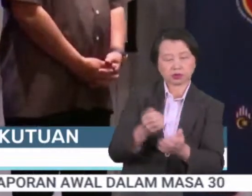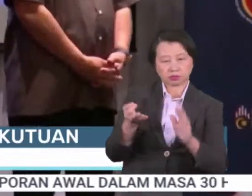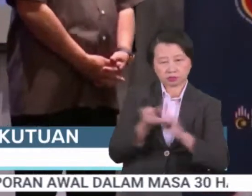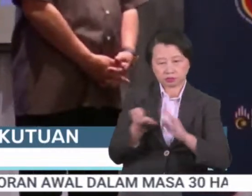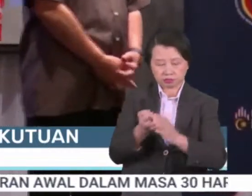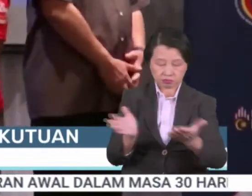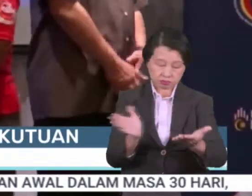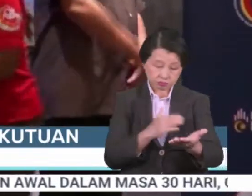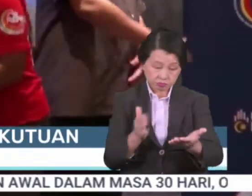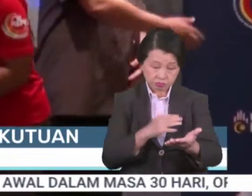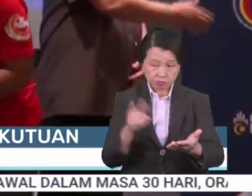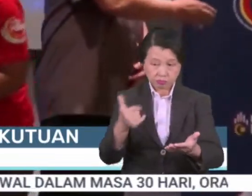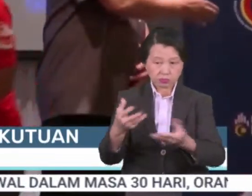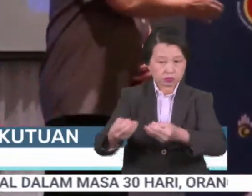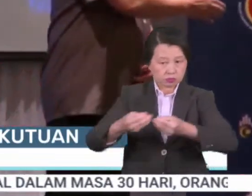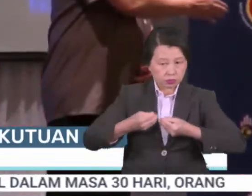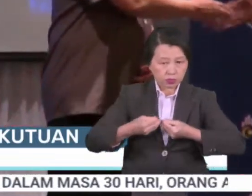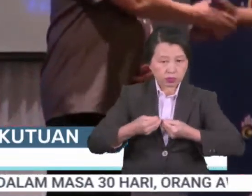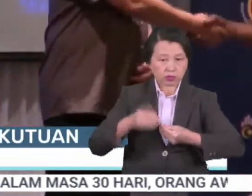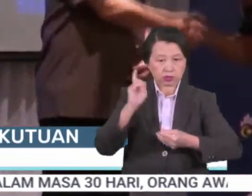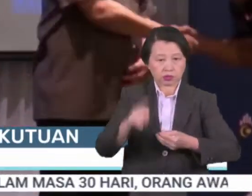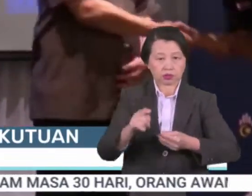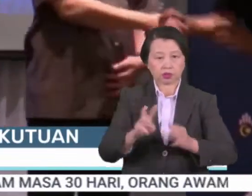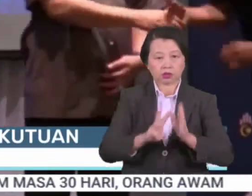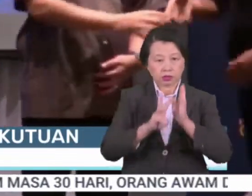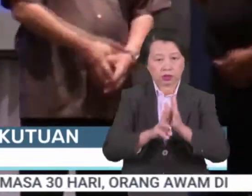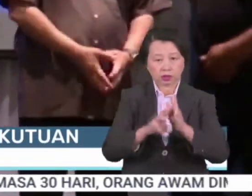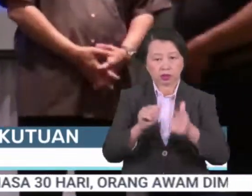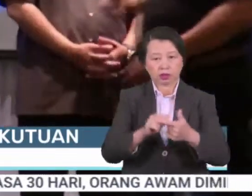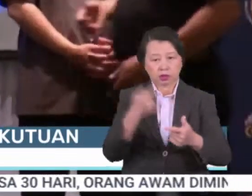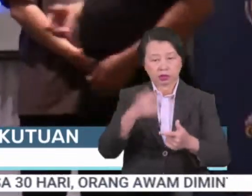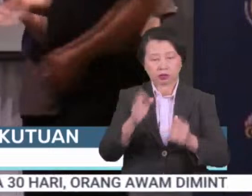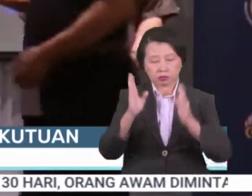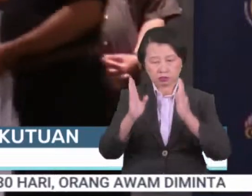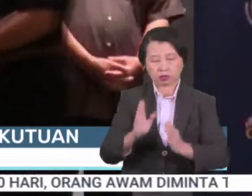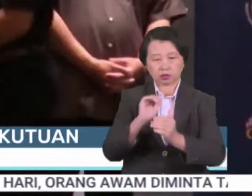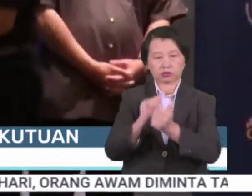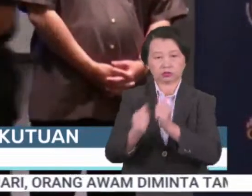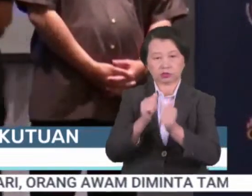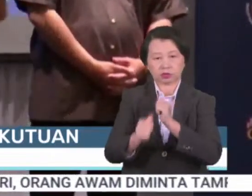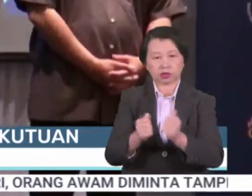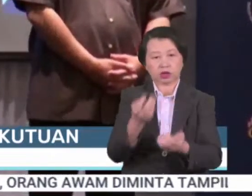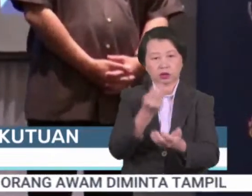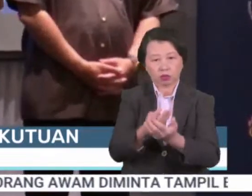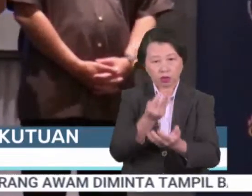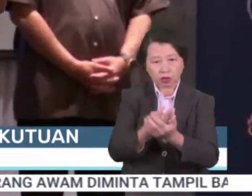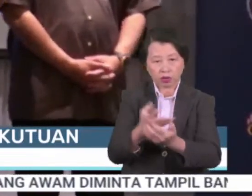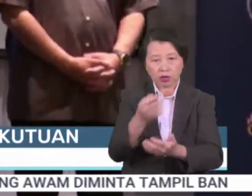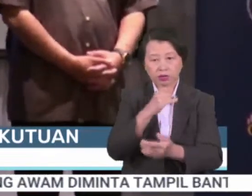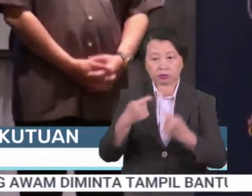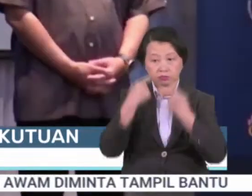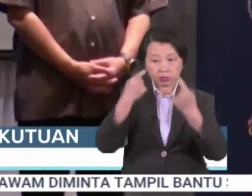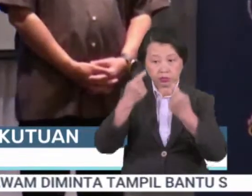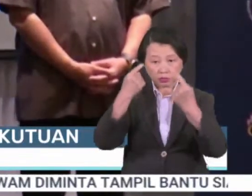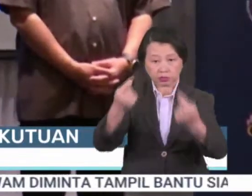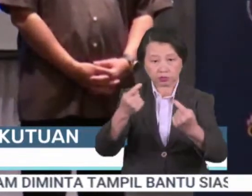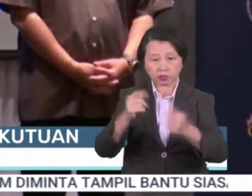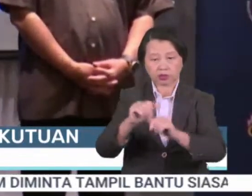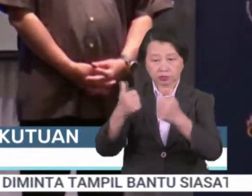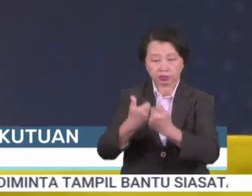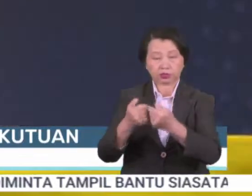berjay yang kena beri mykb urus tadbir badan sukan kewangan dan juga pencapaian